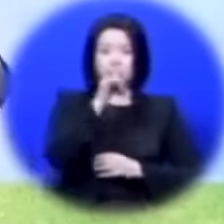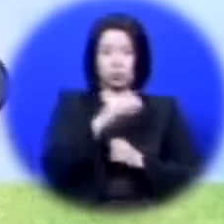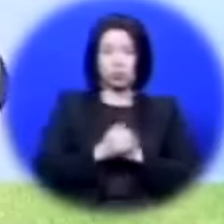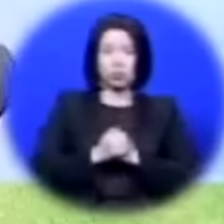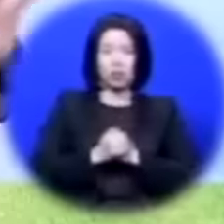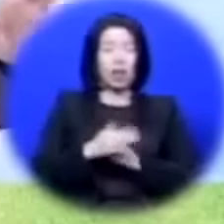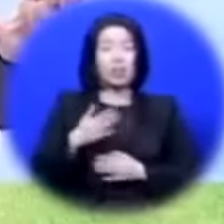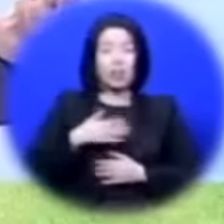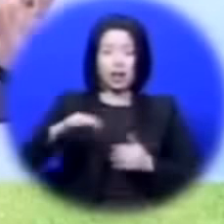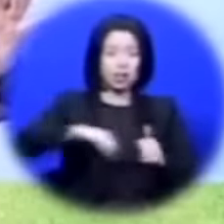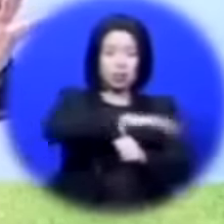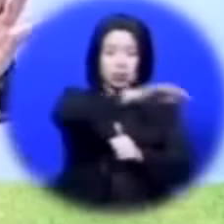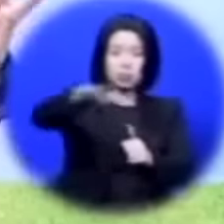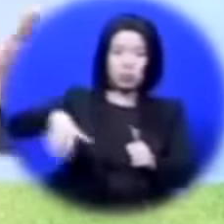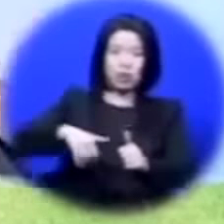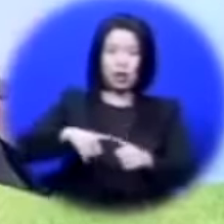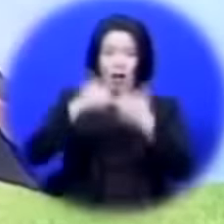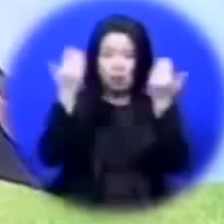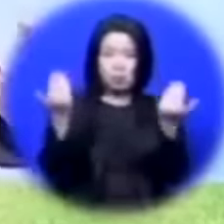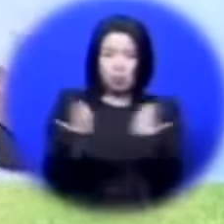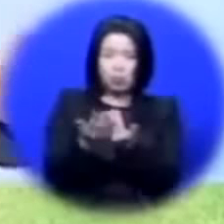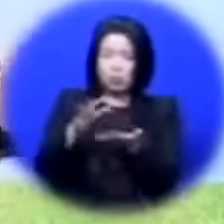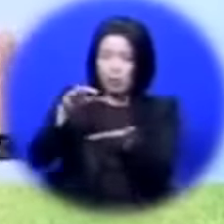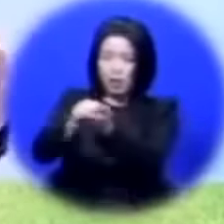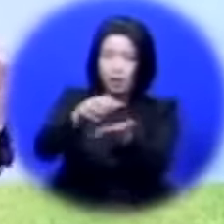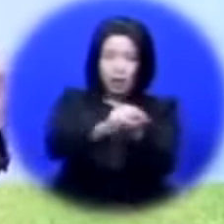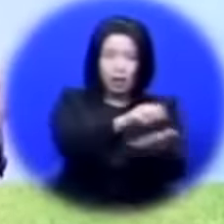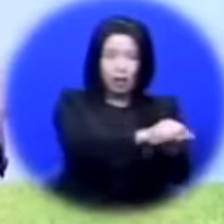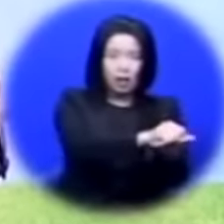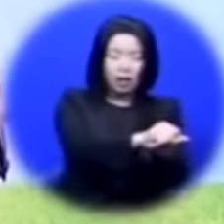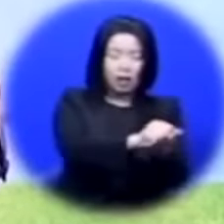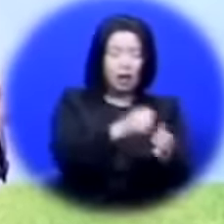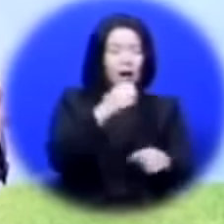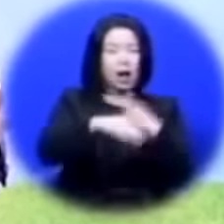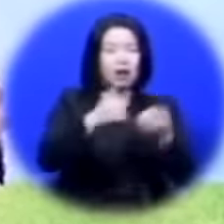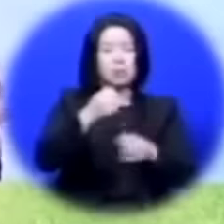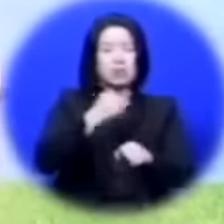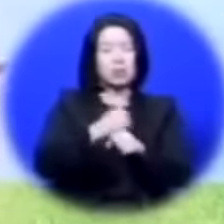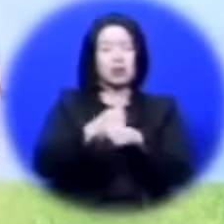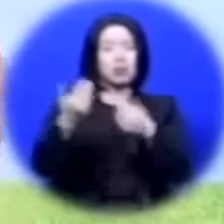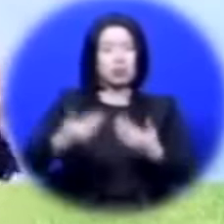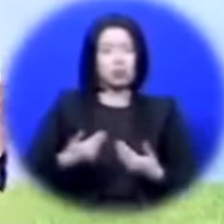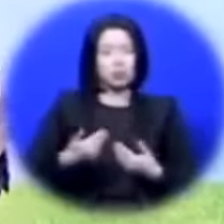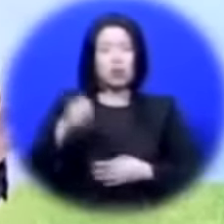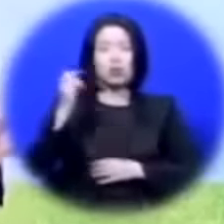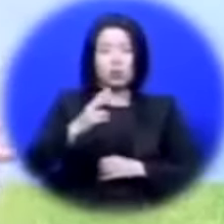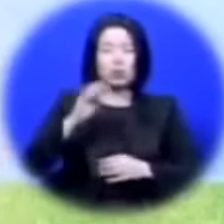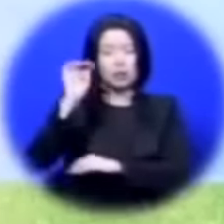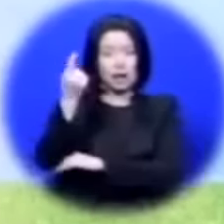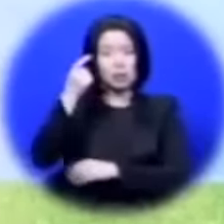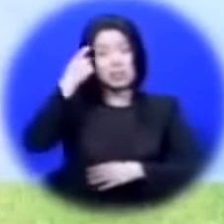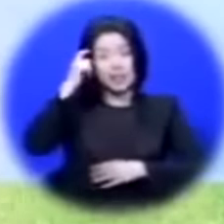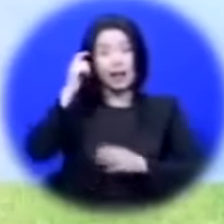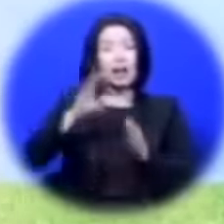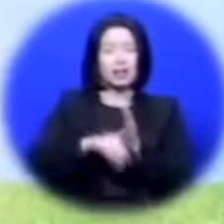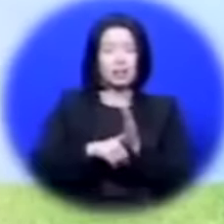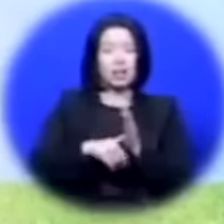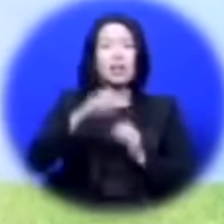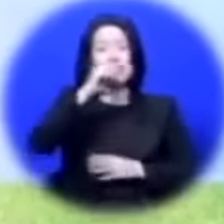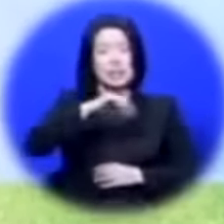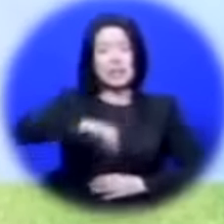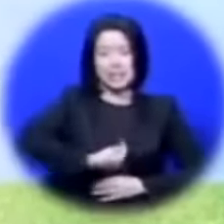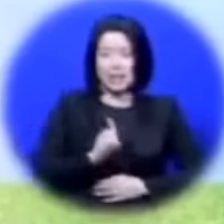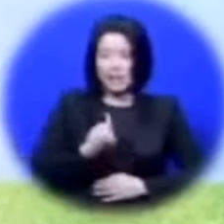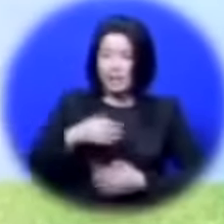내가이 주변에 있는 모든 족속을 다 정복하게 하나님이 해 주시는구나 그리고는 다윗은 생각할 때 그냥 자기가